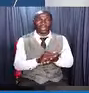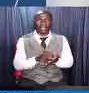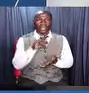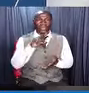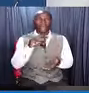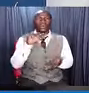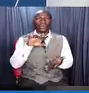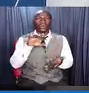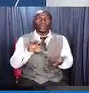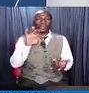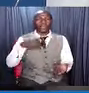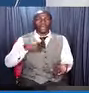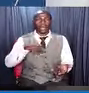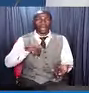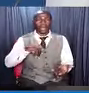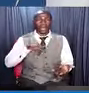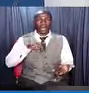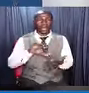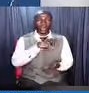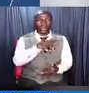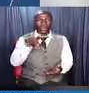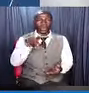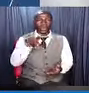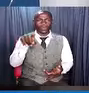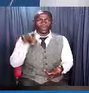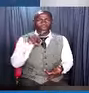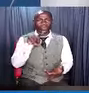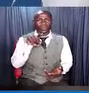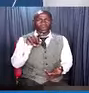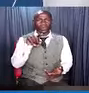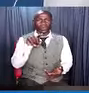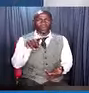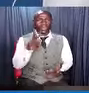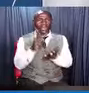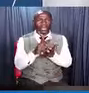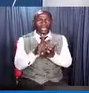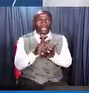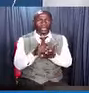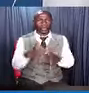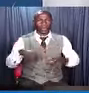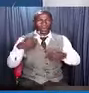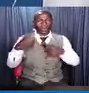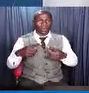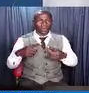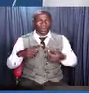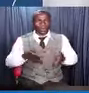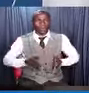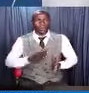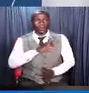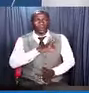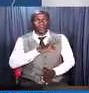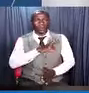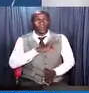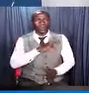ninyi hamkunichagua mimi. You didn't choose me. Mimi ndiye niliwachagua ninyi. I chose you. Nikawaweka muende mkazae matunda. And I put you to be